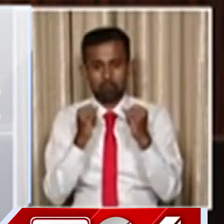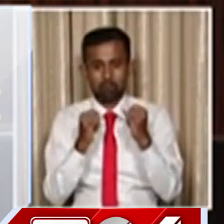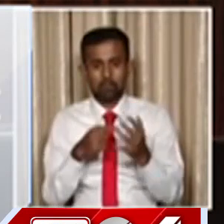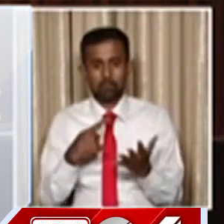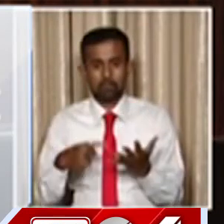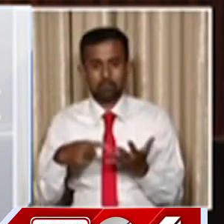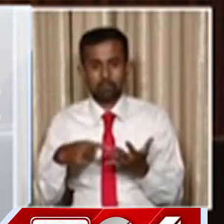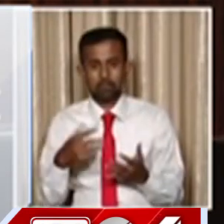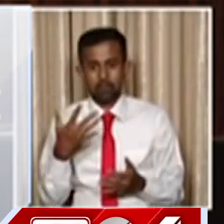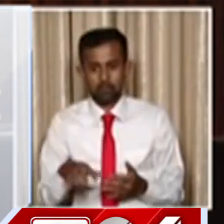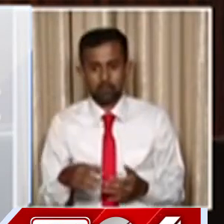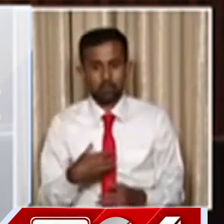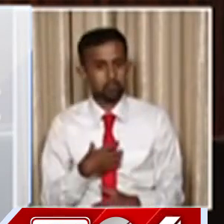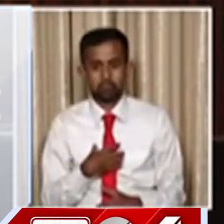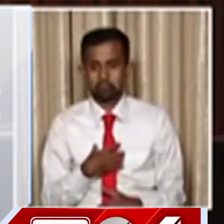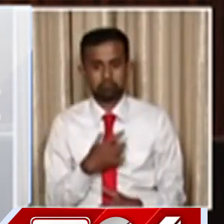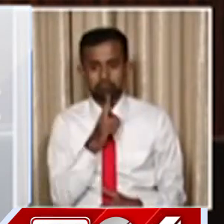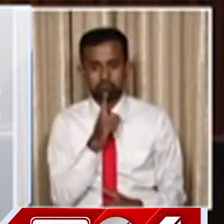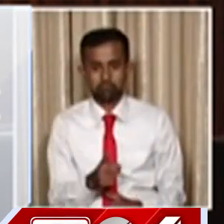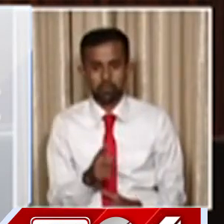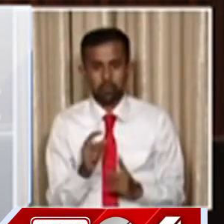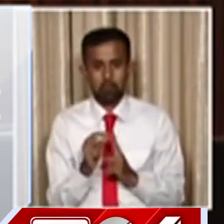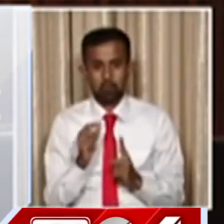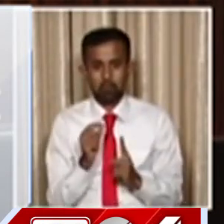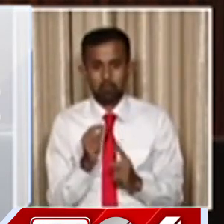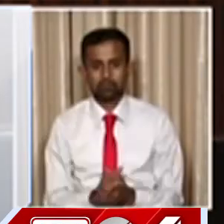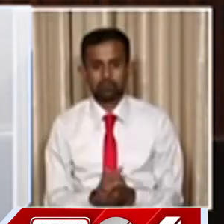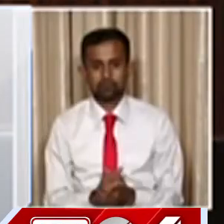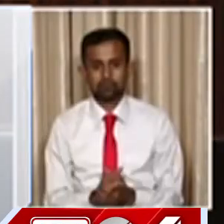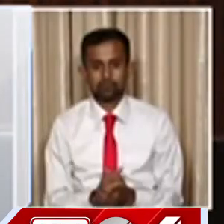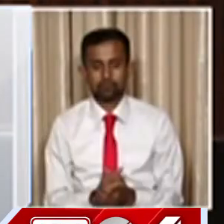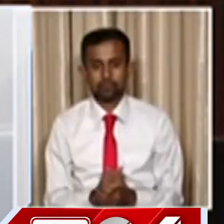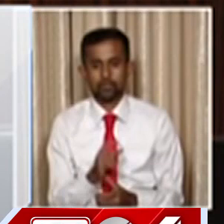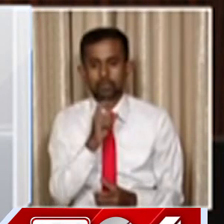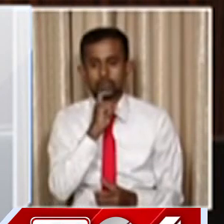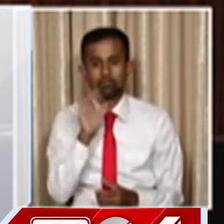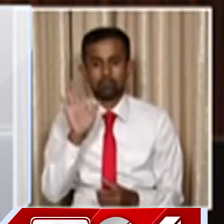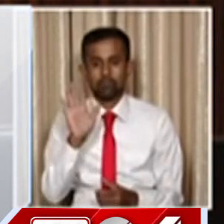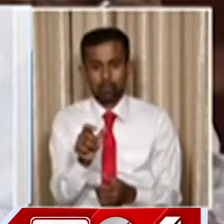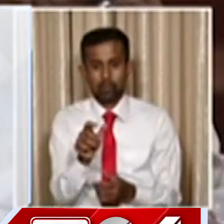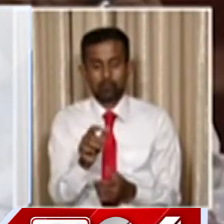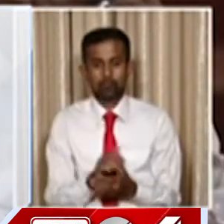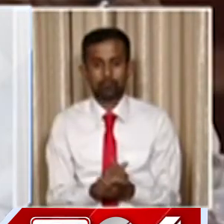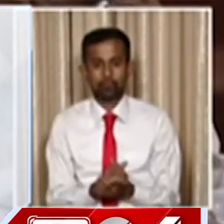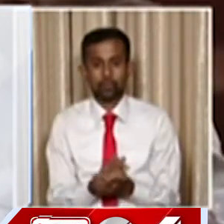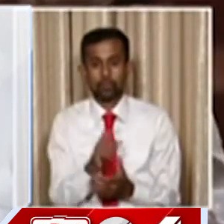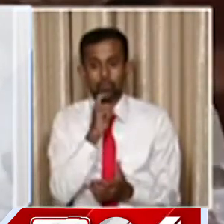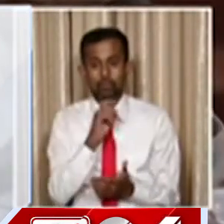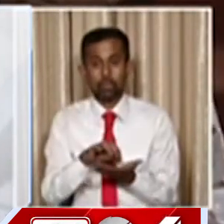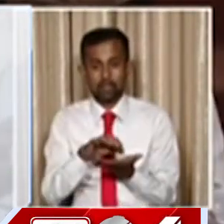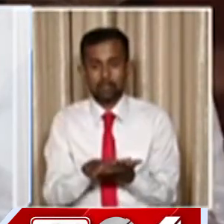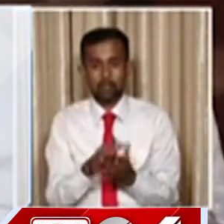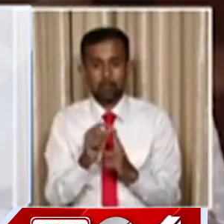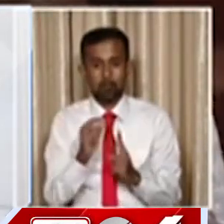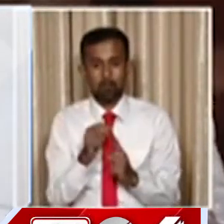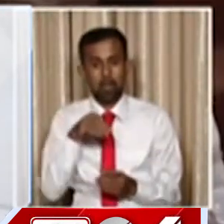කාරණා සිද්ධ වුණා. ඒ ගැන අපි කනගාටුව ප්‍රකාශ කරනවා. අපේ පාර්ලිමේන්තුවේ මතය නෙමෙයි අධිකරණය නෙමෙයි අධිකරණ තීන්දුව. අධිකරණ තීන්දුව